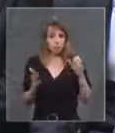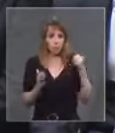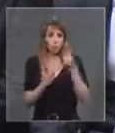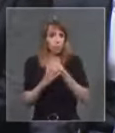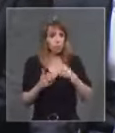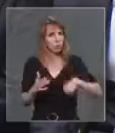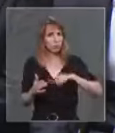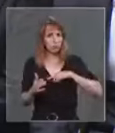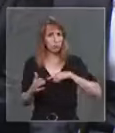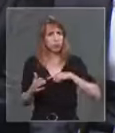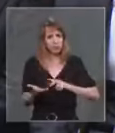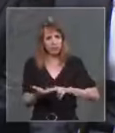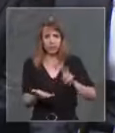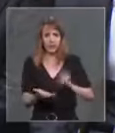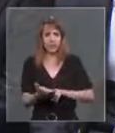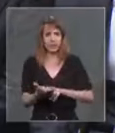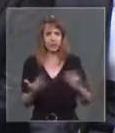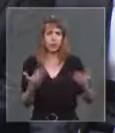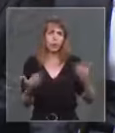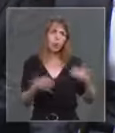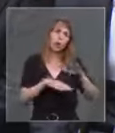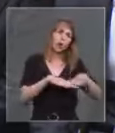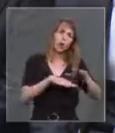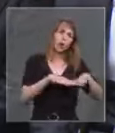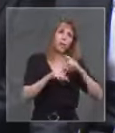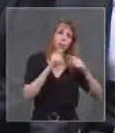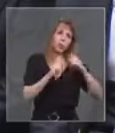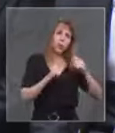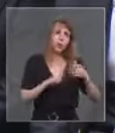nous défendrons la réalité face à la démagogie et la